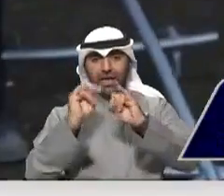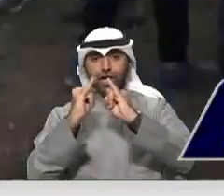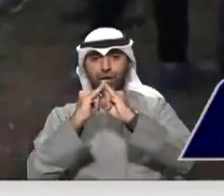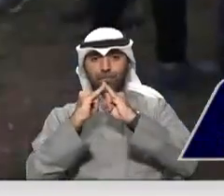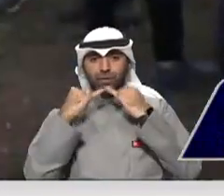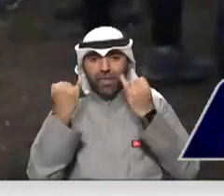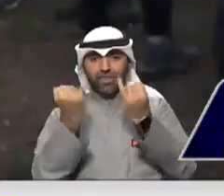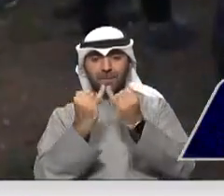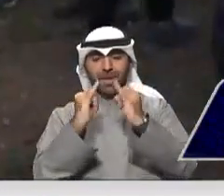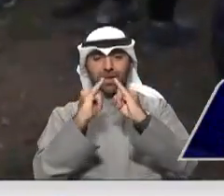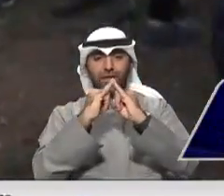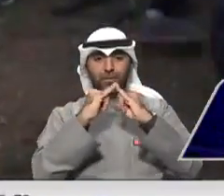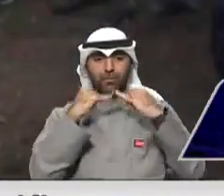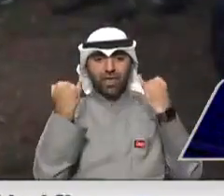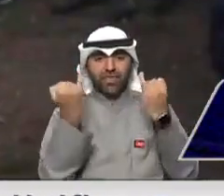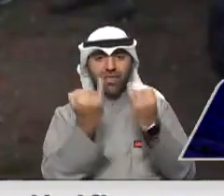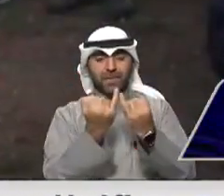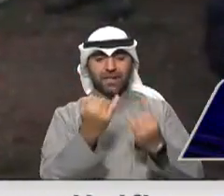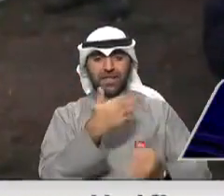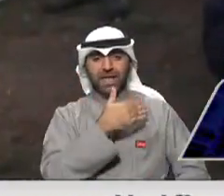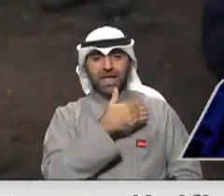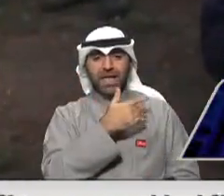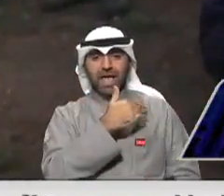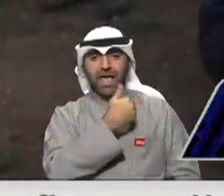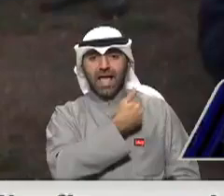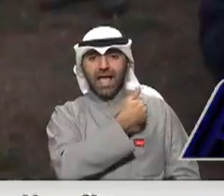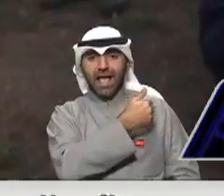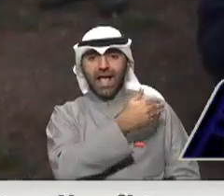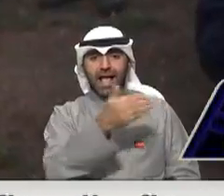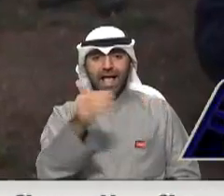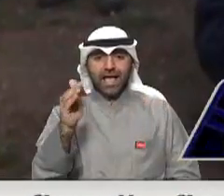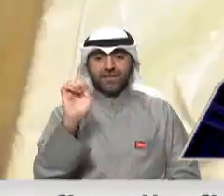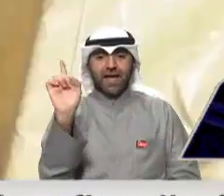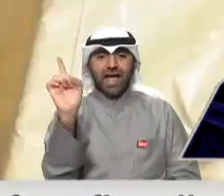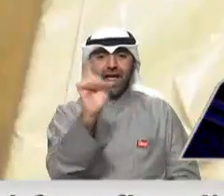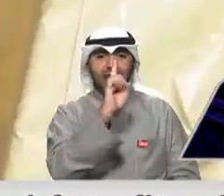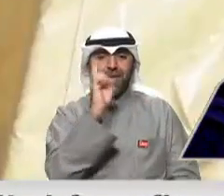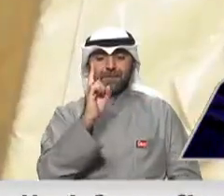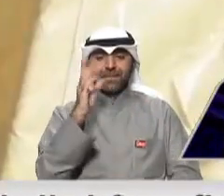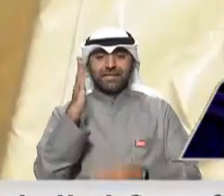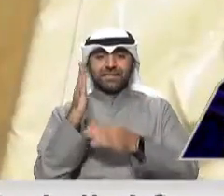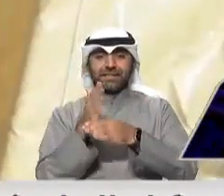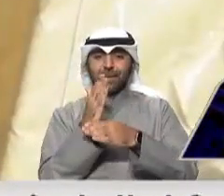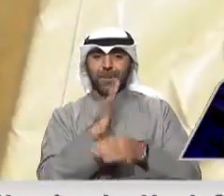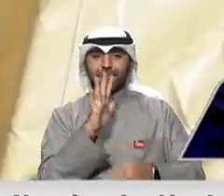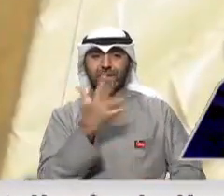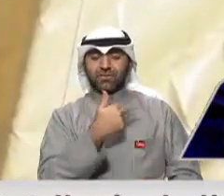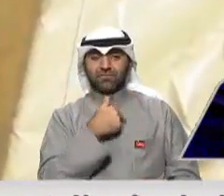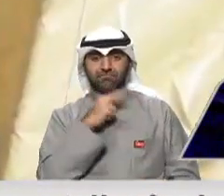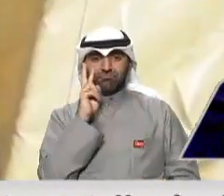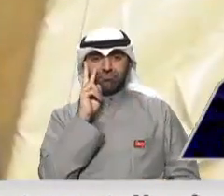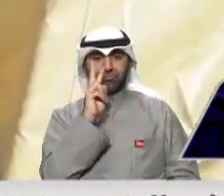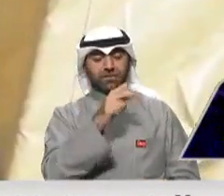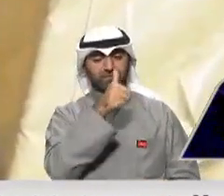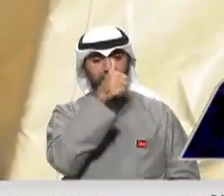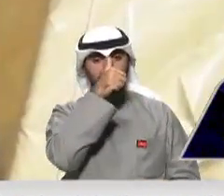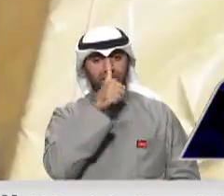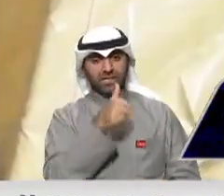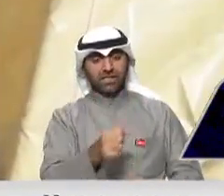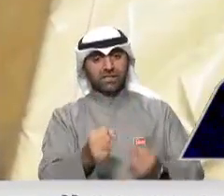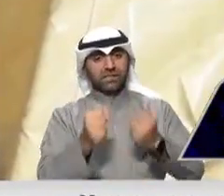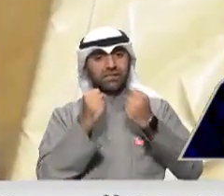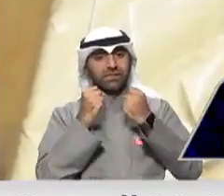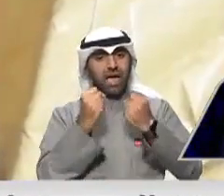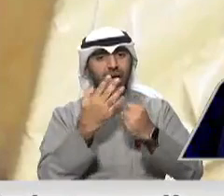في جمهورية أصدقائنا في جمهورية وأشقائنا في نفس الوقت في جمهورية تركيا، لأن